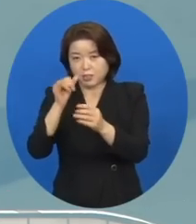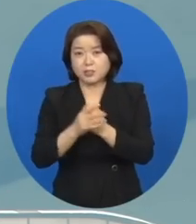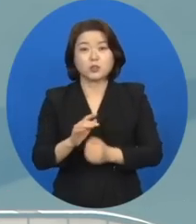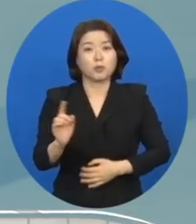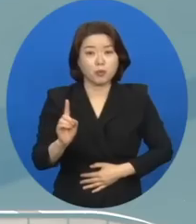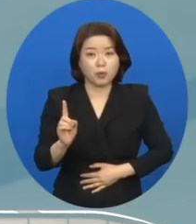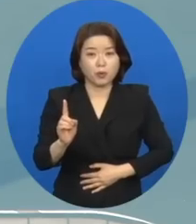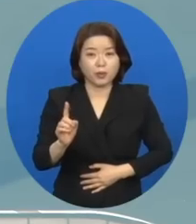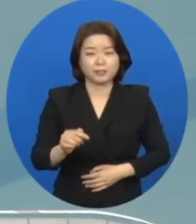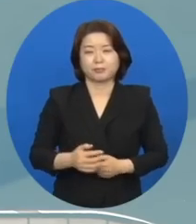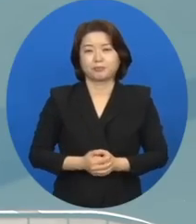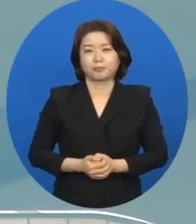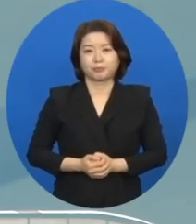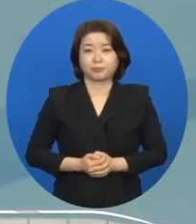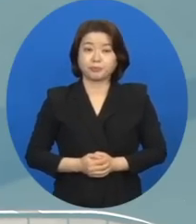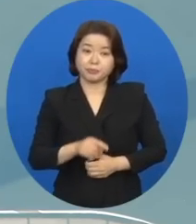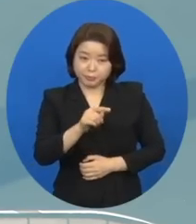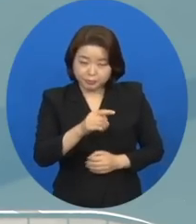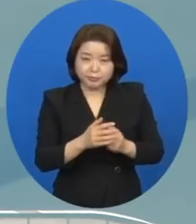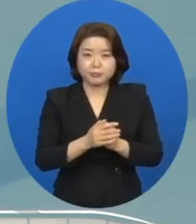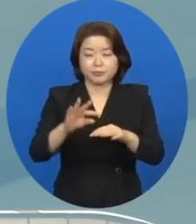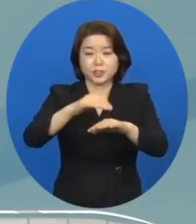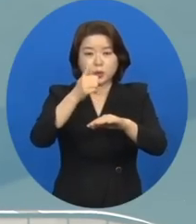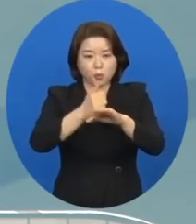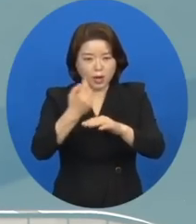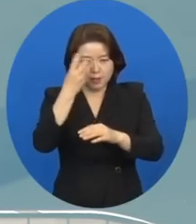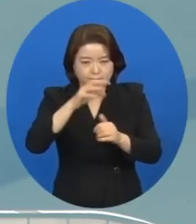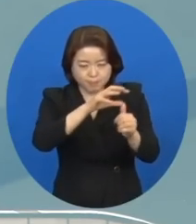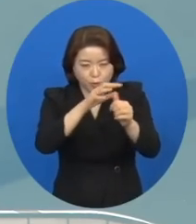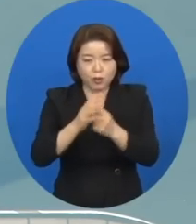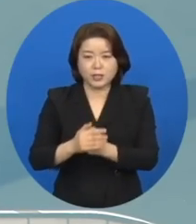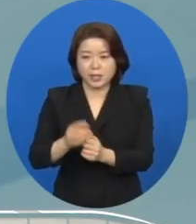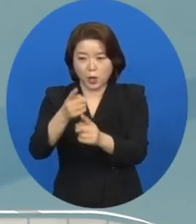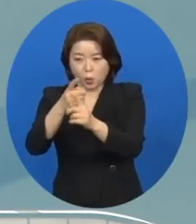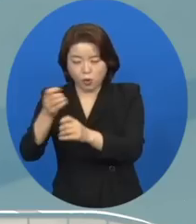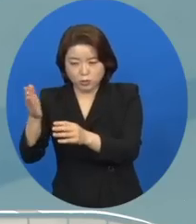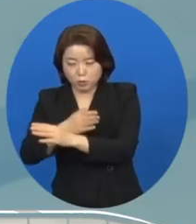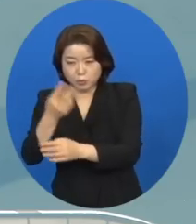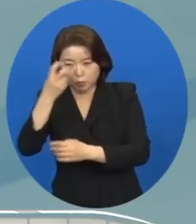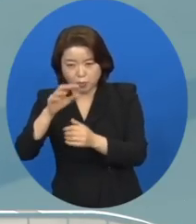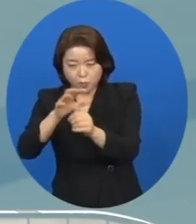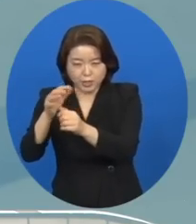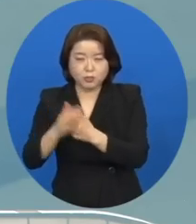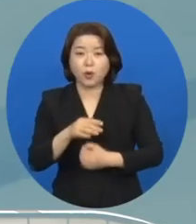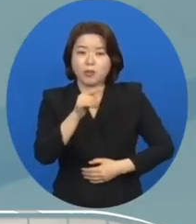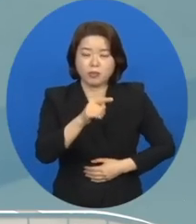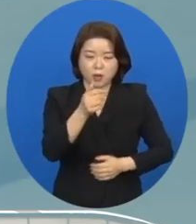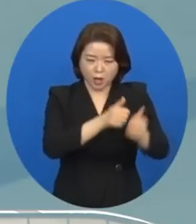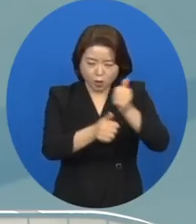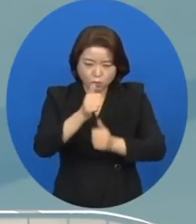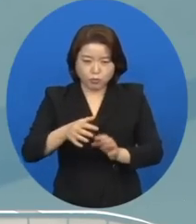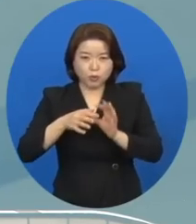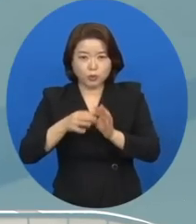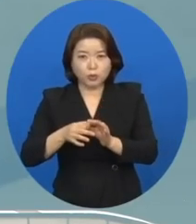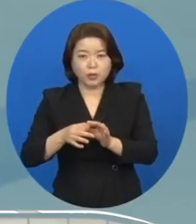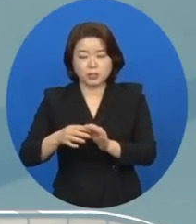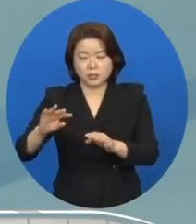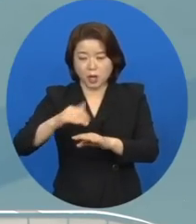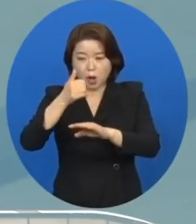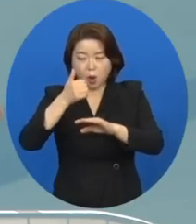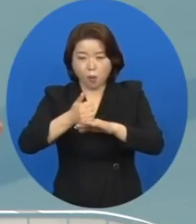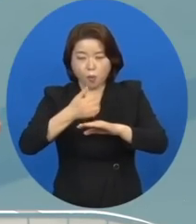있냐면 너의 왕위를 내가 지켜줄 거야. 내가 원수로부터 너를 지켜줄 거야. 그 다음에 너의 후손을 통해서